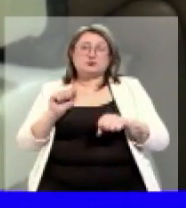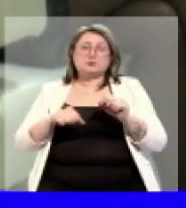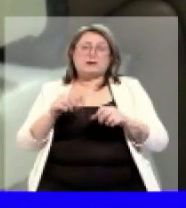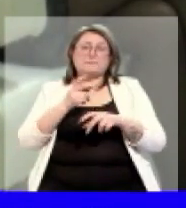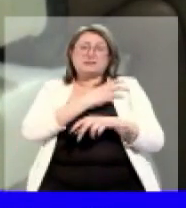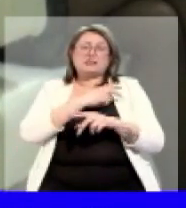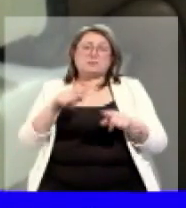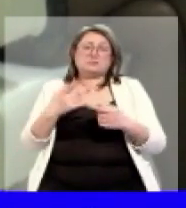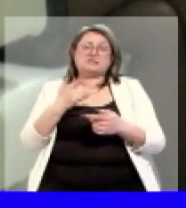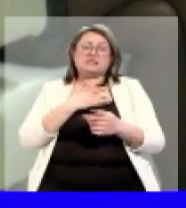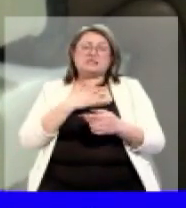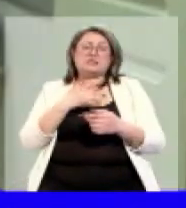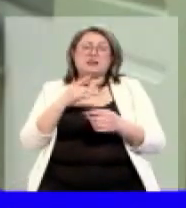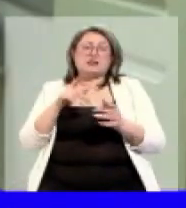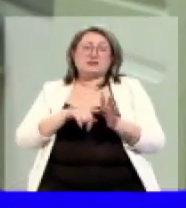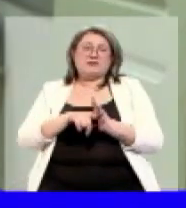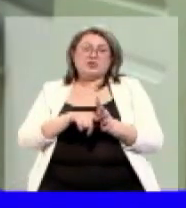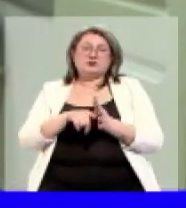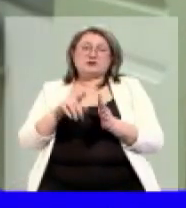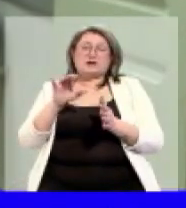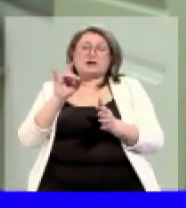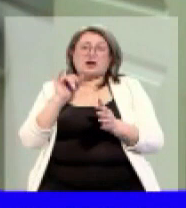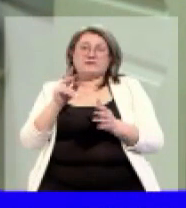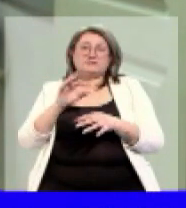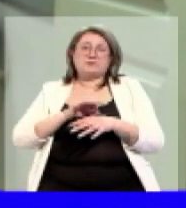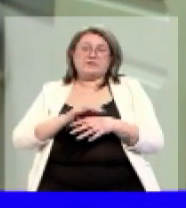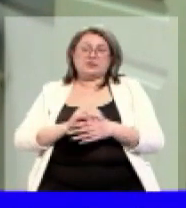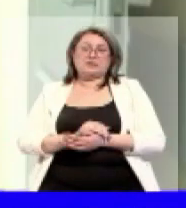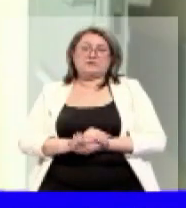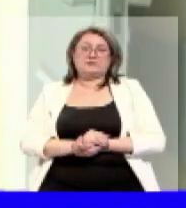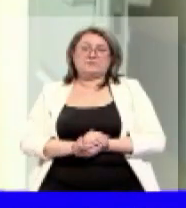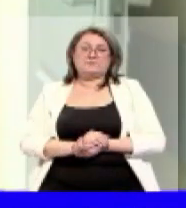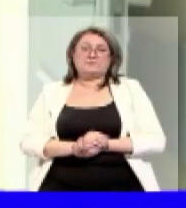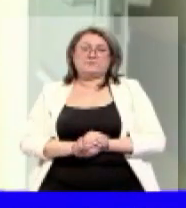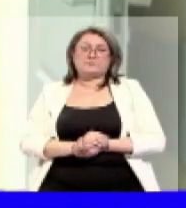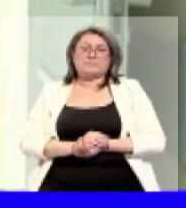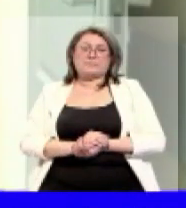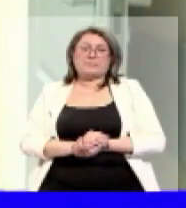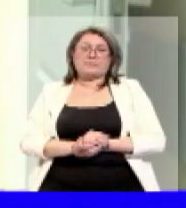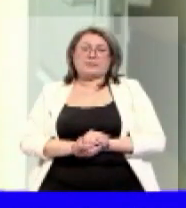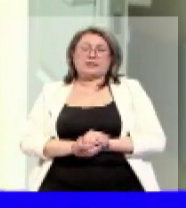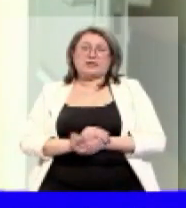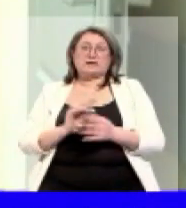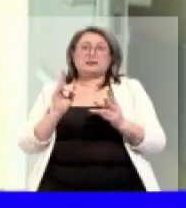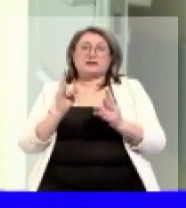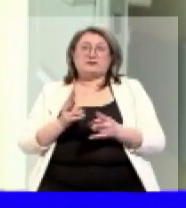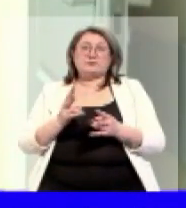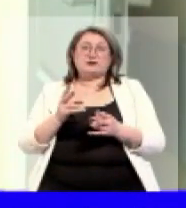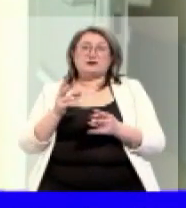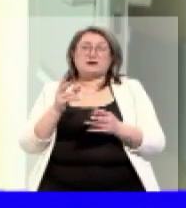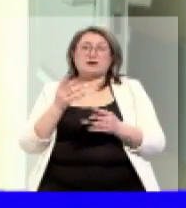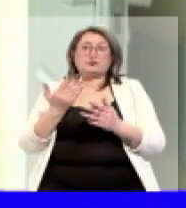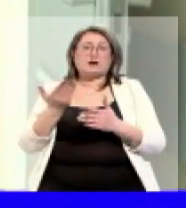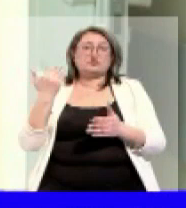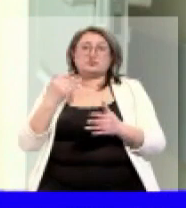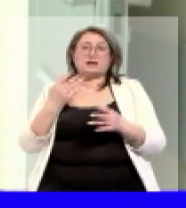тамырлары, неврологиялық, онкологиялық аурулар мен жарақат кезінде медициналық оңалту қол жетімді болды. Бұл Бұрын іс